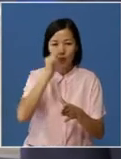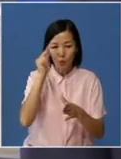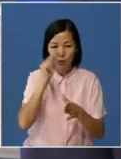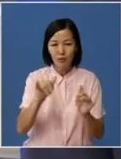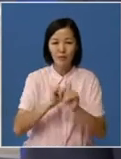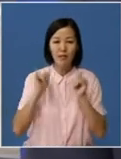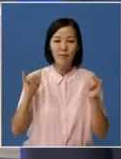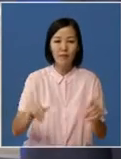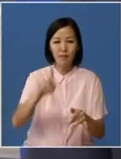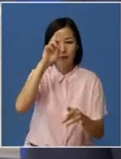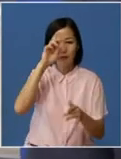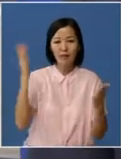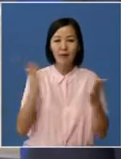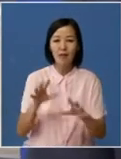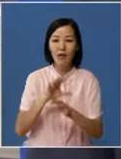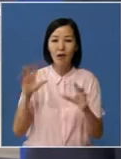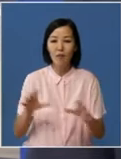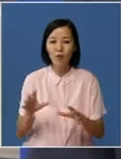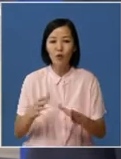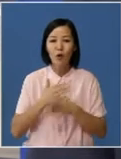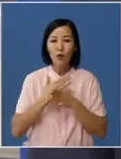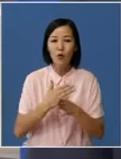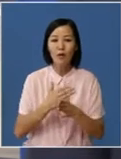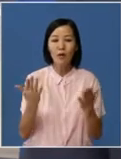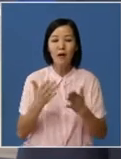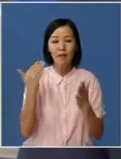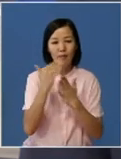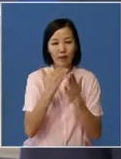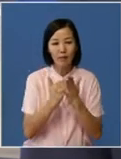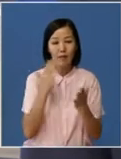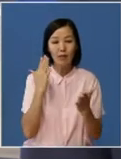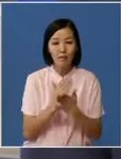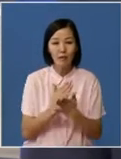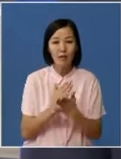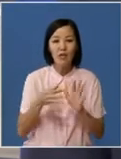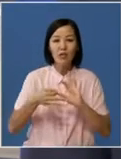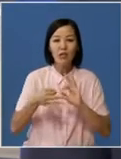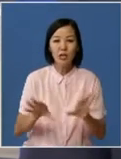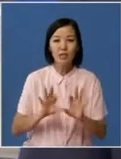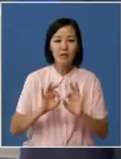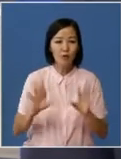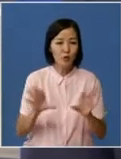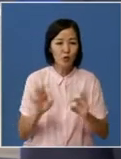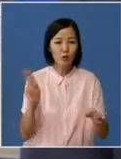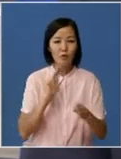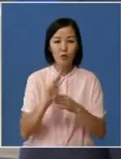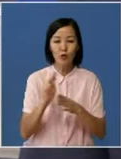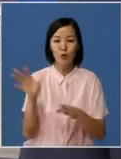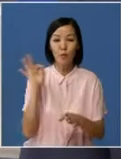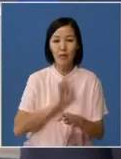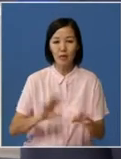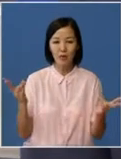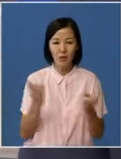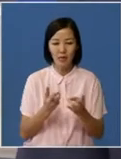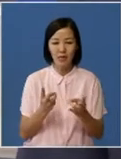және мемлекеттің қандай қамқорлары болып отыр, қандай бағдарламалары болып отыр, соның барлығын соларға жеткізіп, соны пайдаланатындай